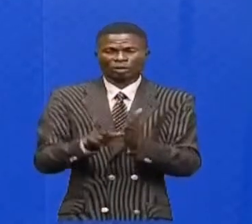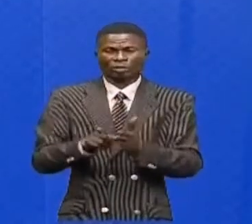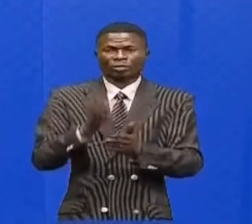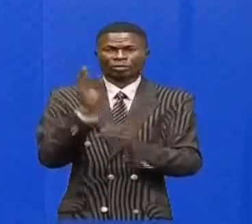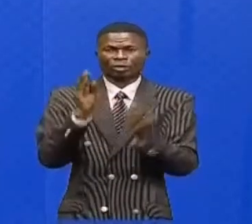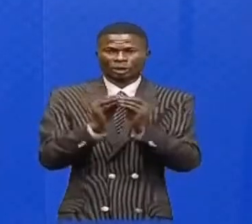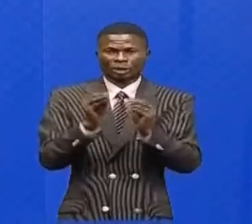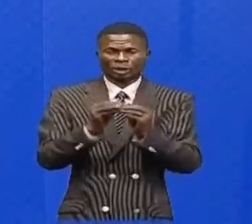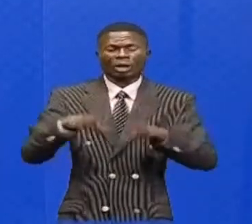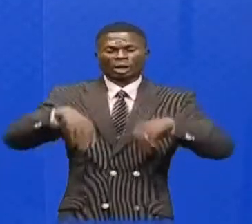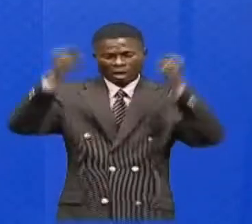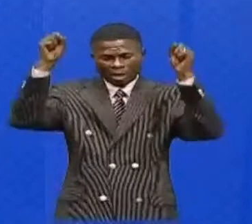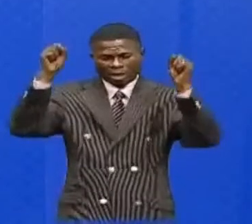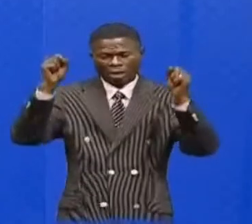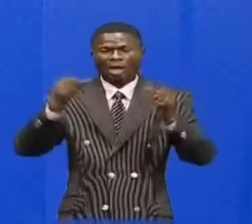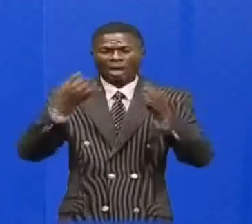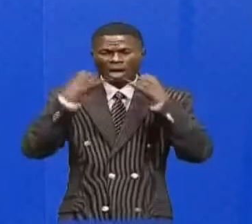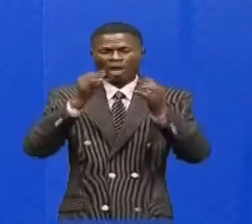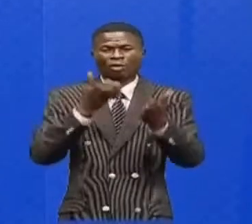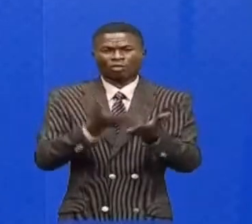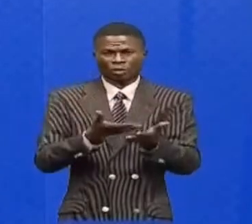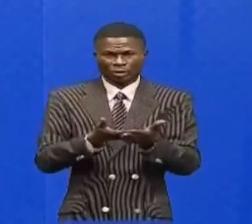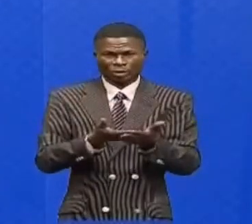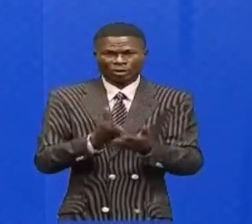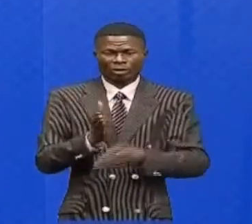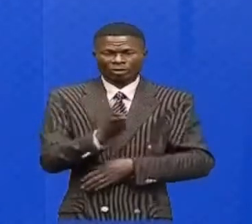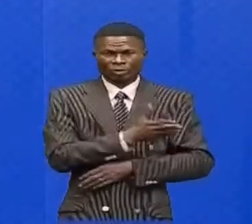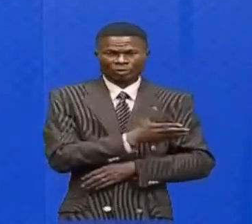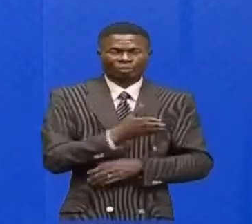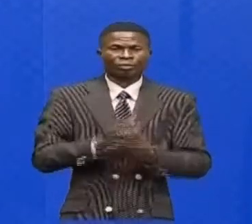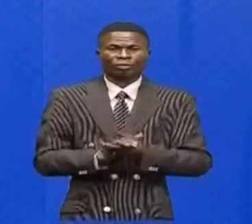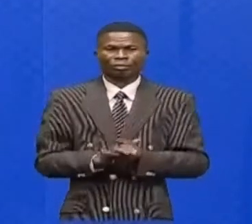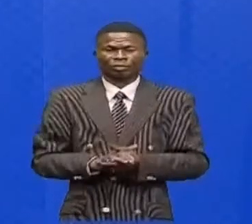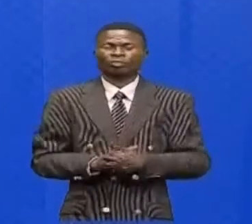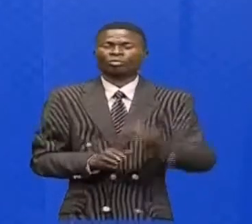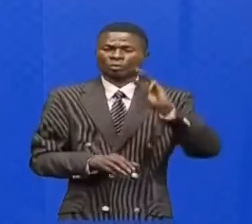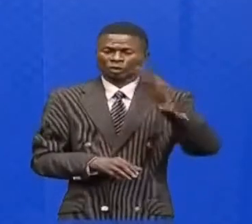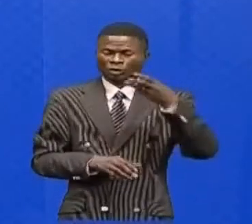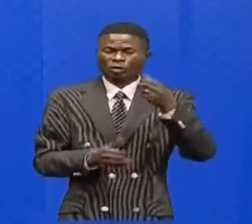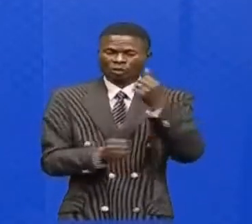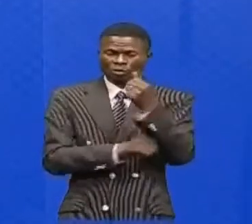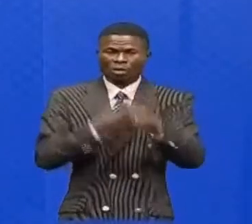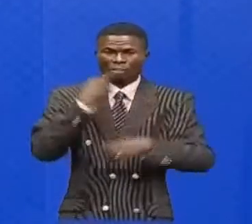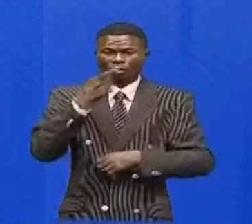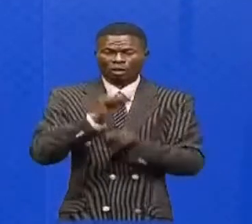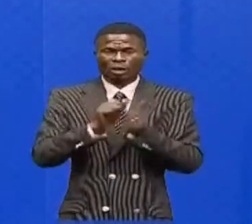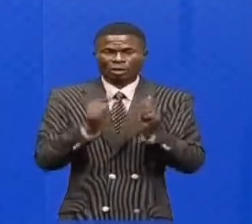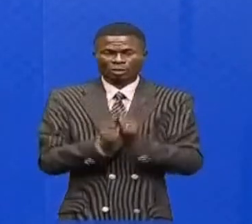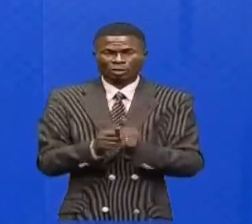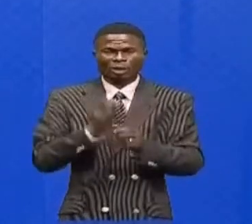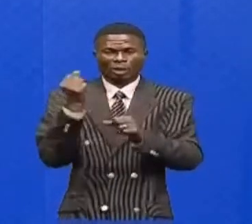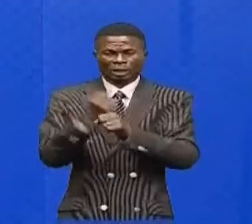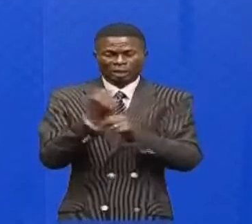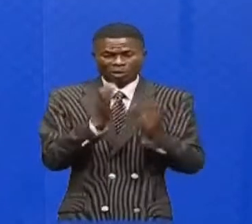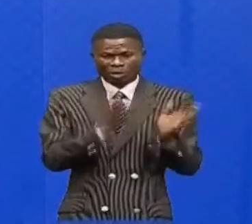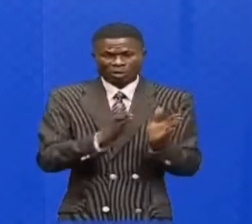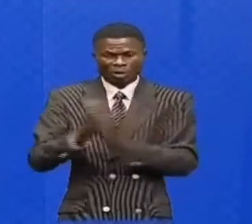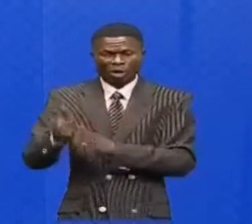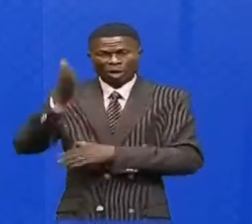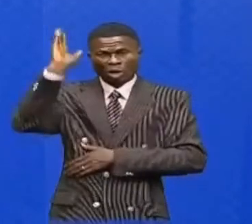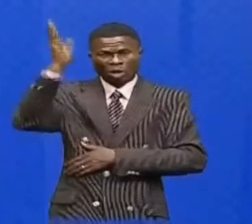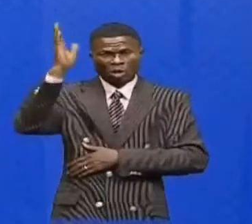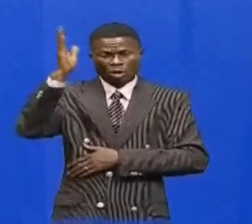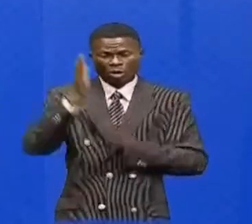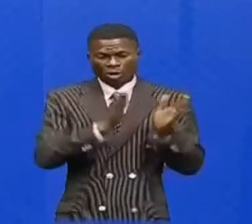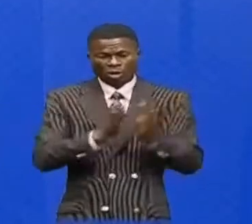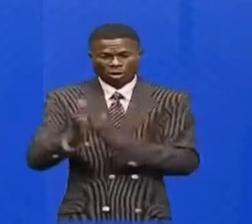pris acte de sa note d'information. Intervenant à son tour pour faire le point des travaux préparatoires de la conférence préparatoire